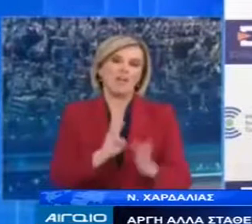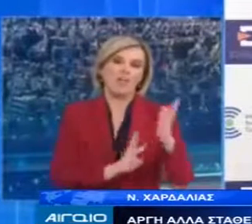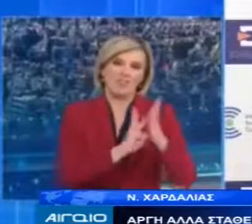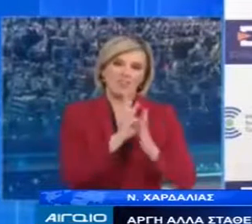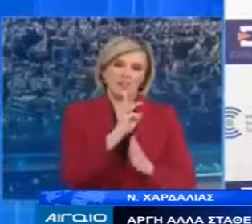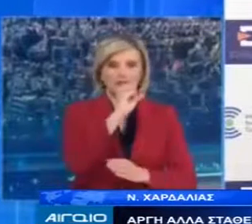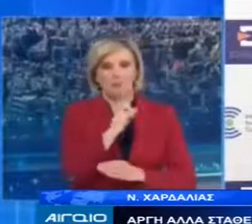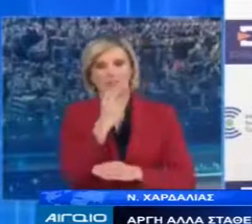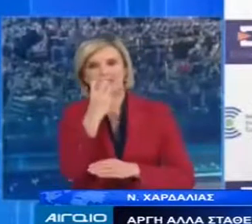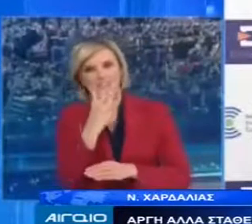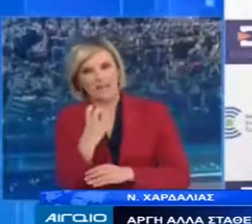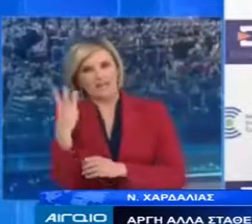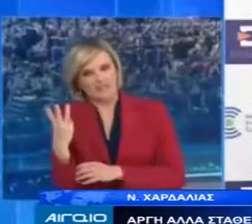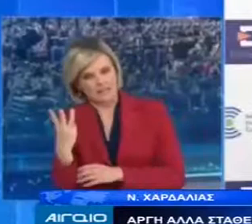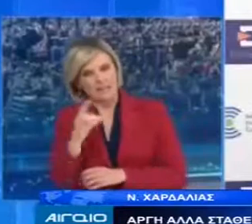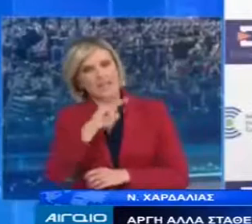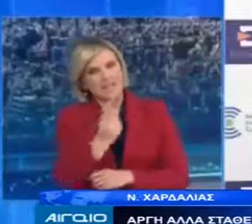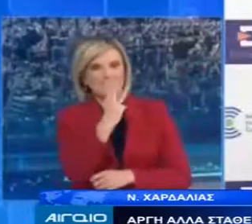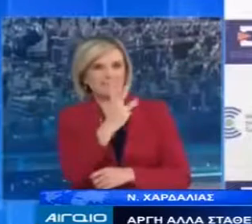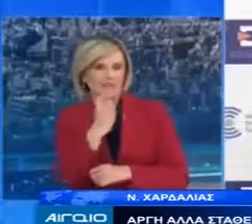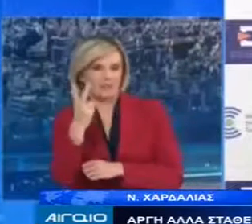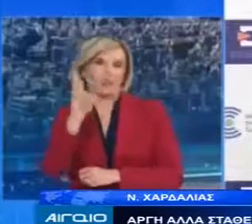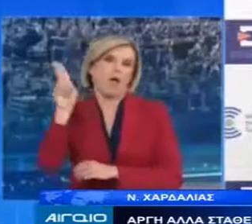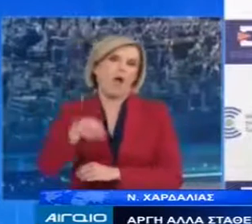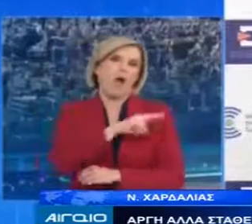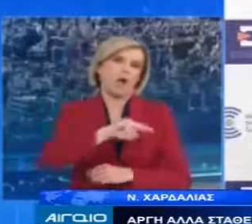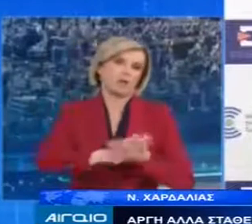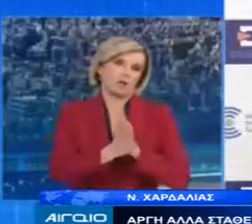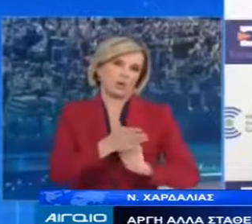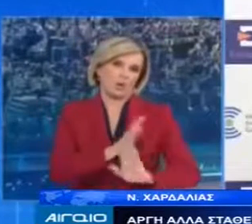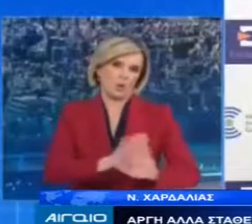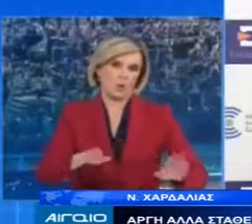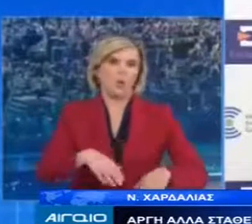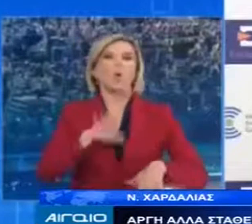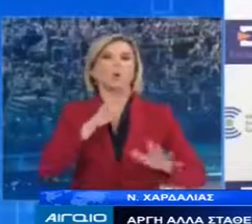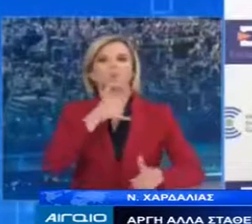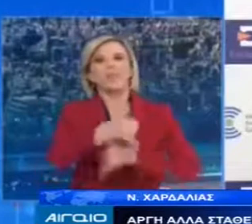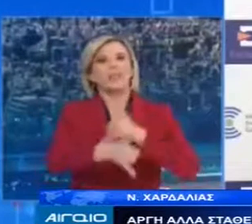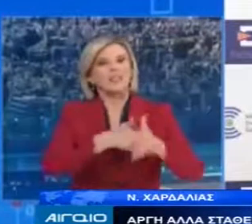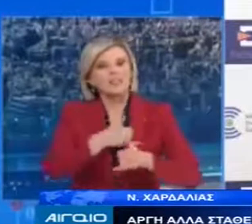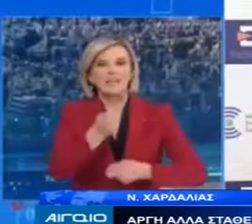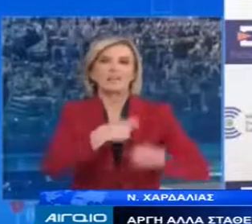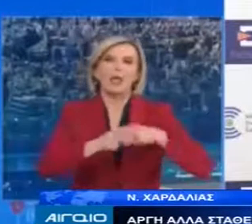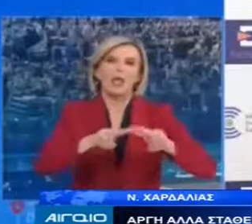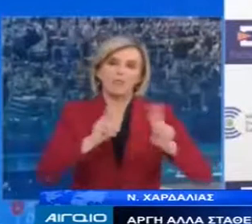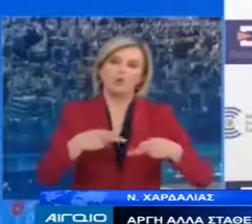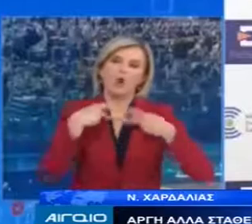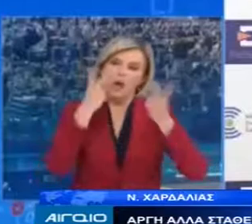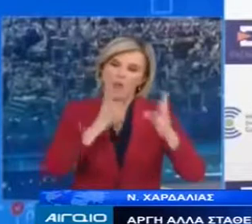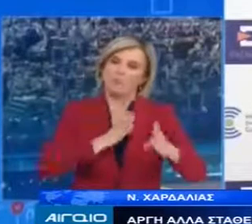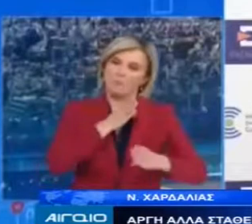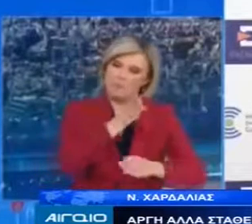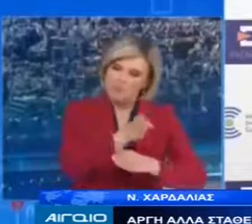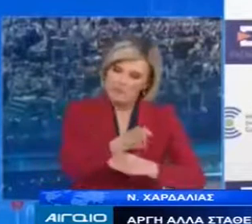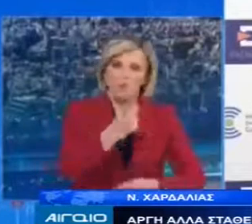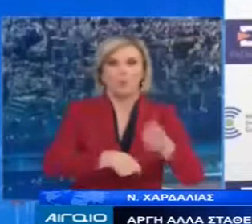στο 13032, αφού ουσιαστικά καταργείται το click away και το click inside το λιανεμπόριο. Επίσης,